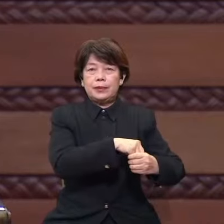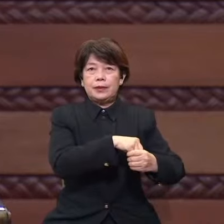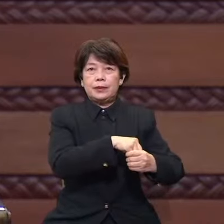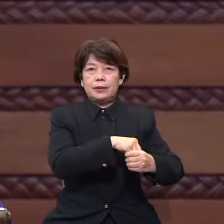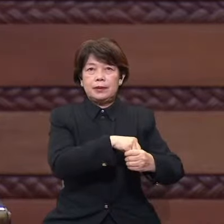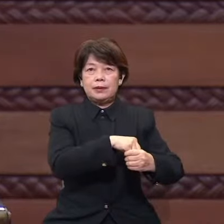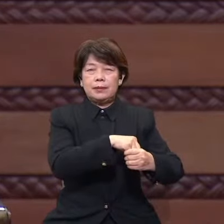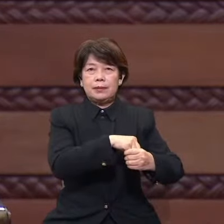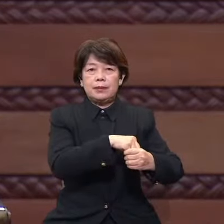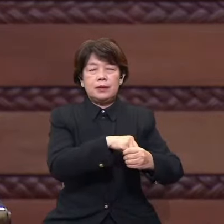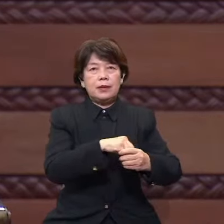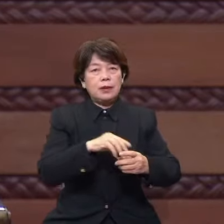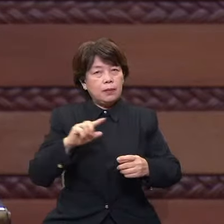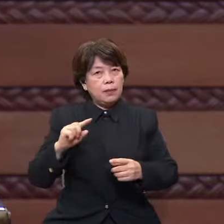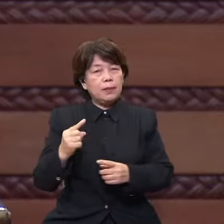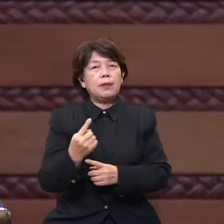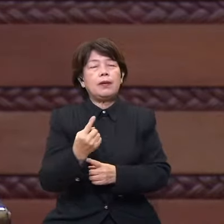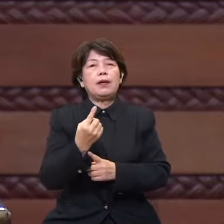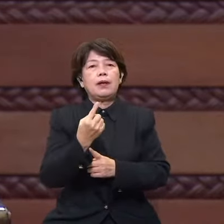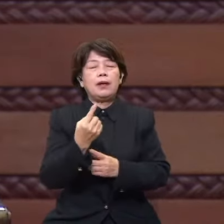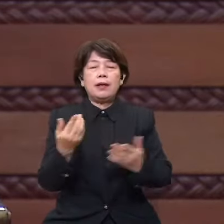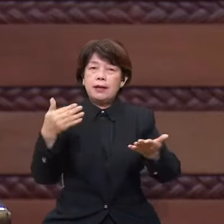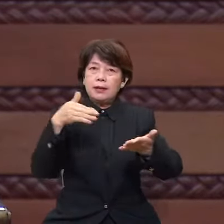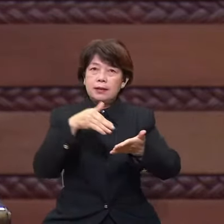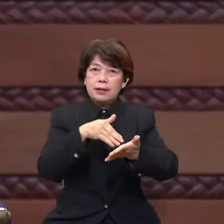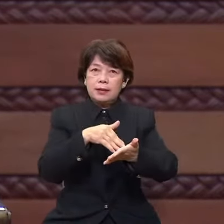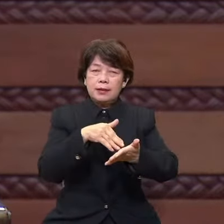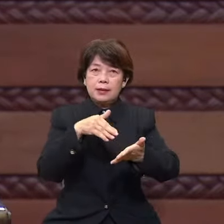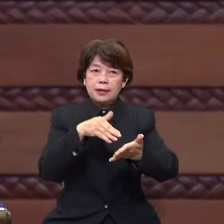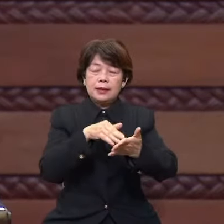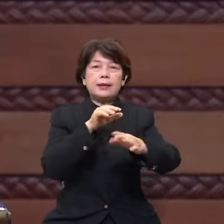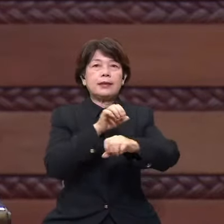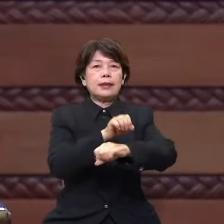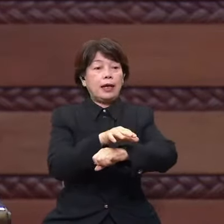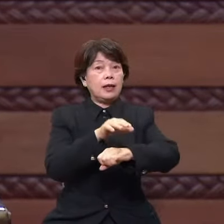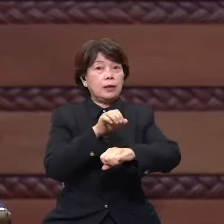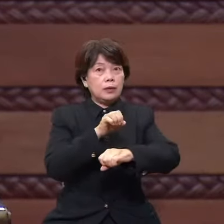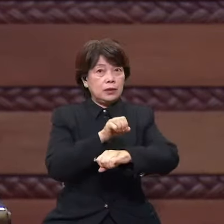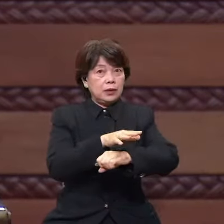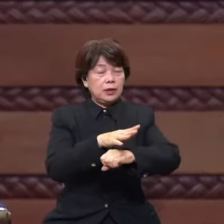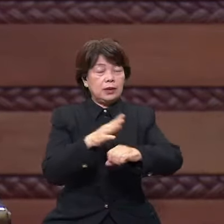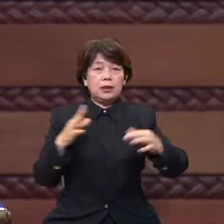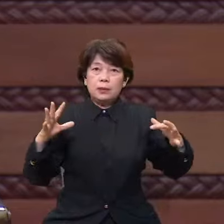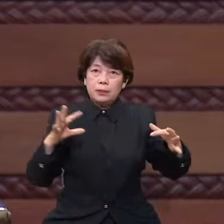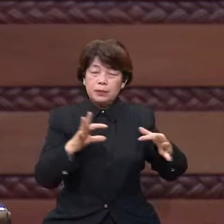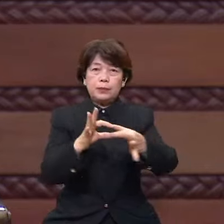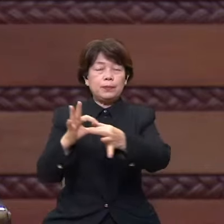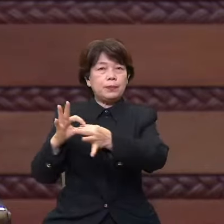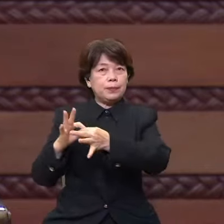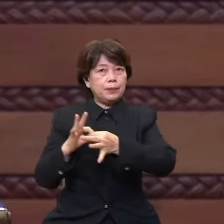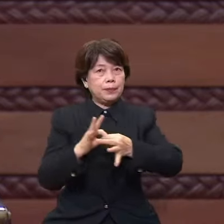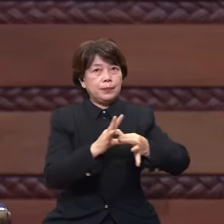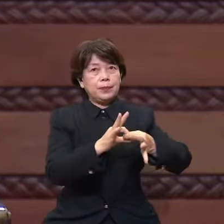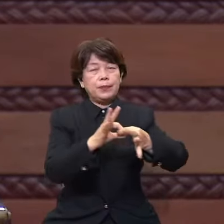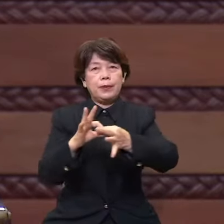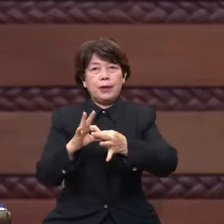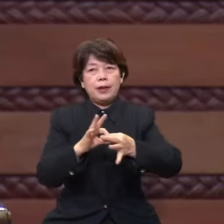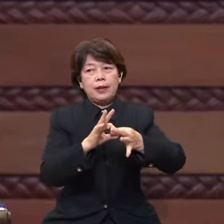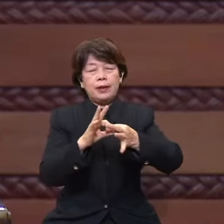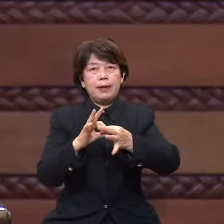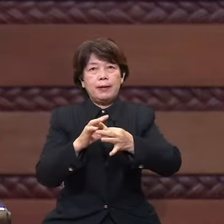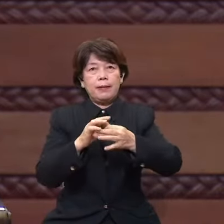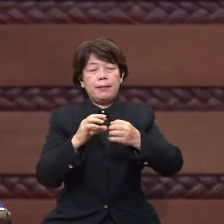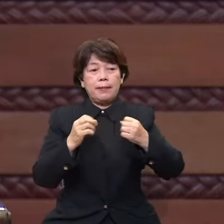mengaktifkan semula Malaysia Cruise Council yang menghubungkan pembuat tasa dengan